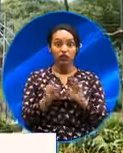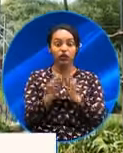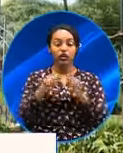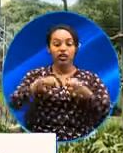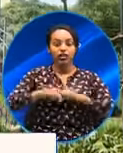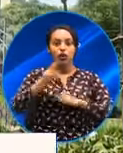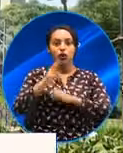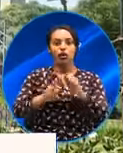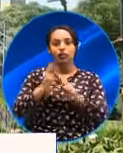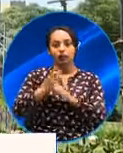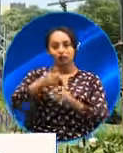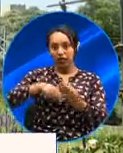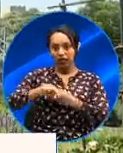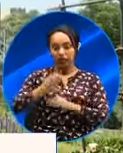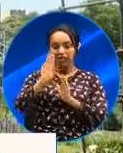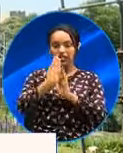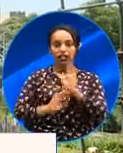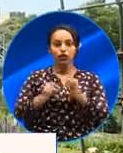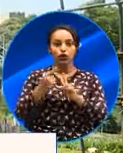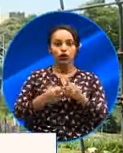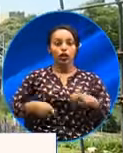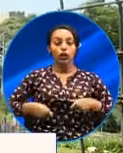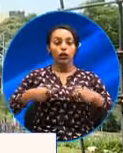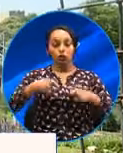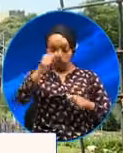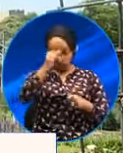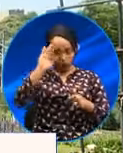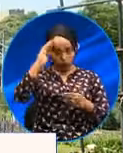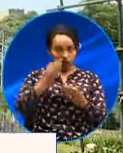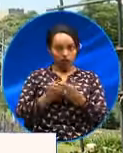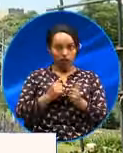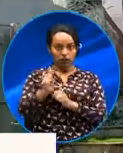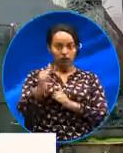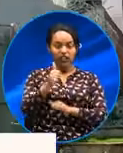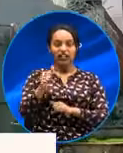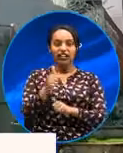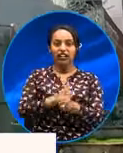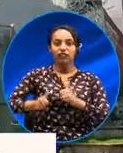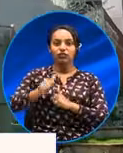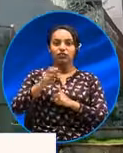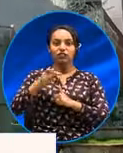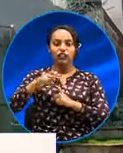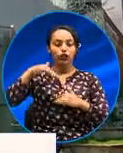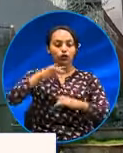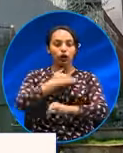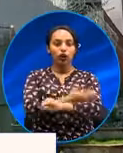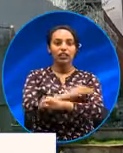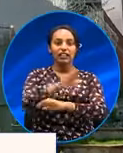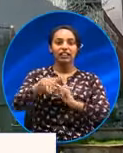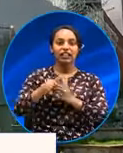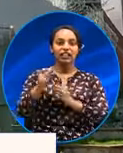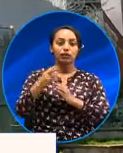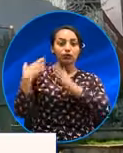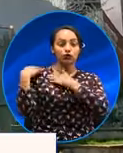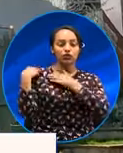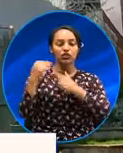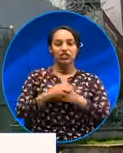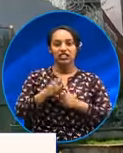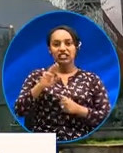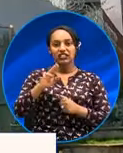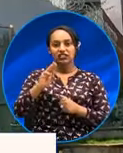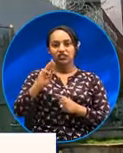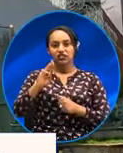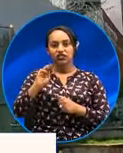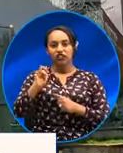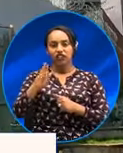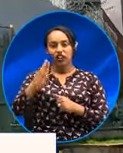መልኩ የዛሬ 2 ዓመት ገደማ በሰኔ ወር ህይወታቸው በሰው እጅ ያለፈው የቀድሞ የኢፌዴሪ ጦር ኃይሎች ጠቅላይ ኤታማዦር ሹም ጀነራል ሳረ